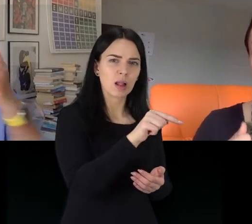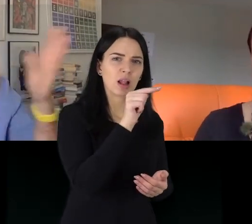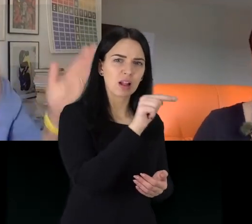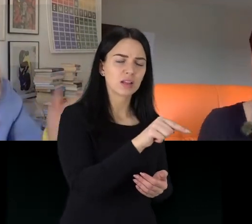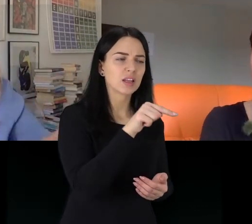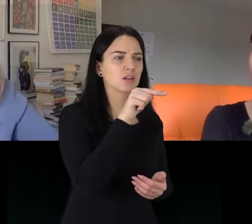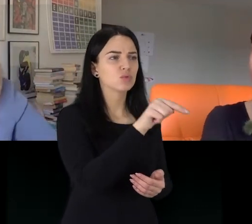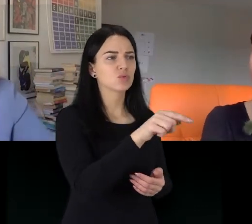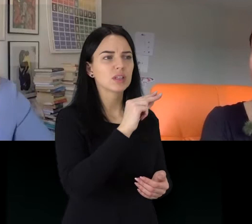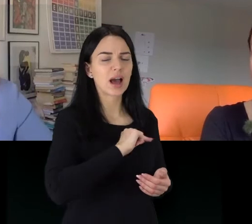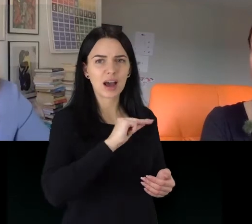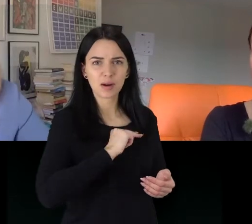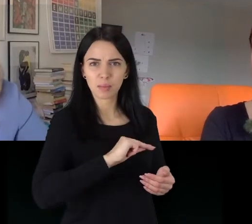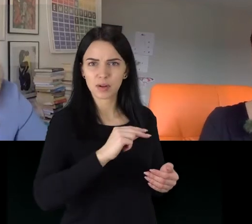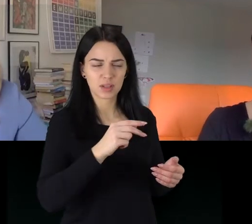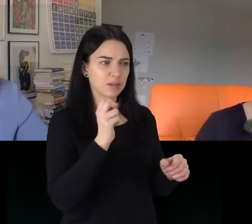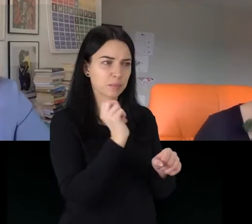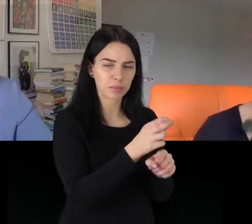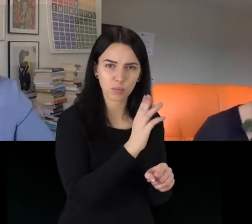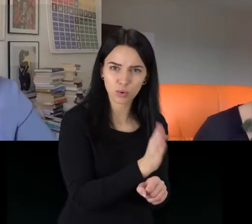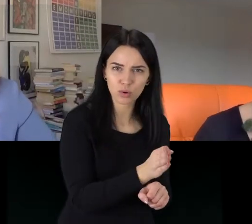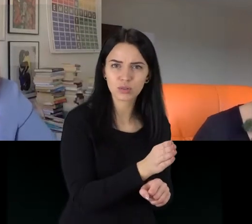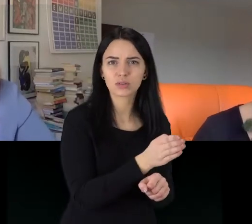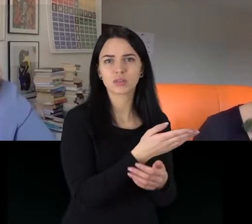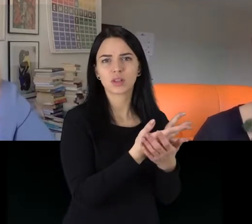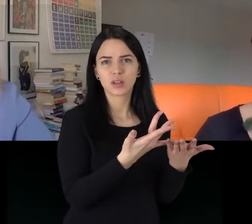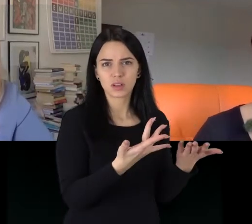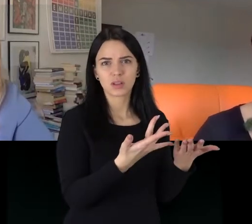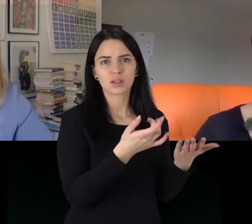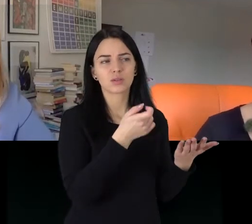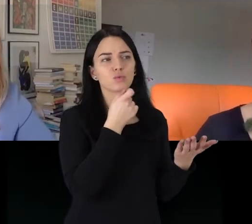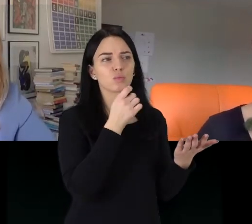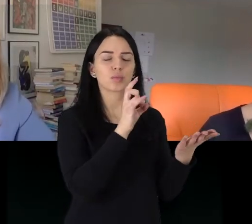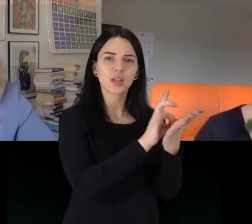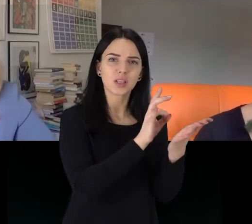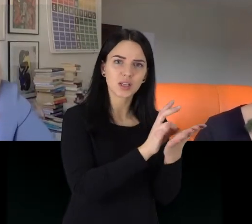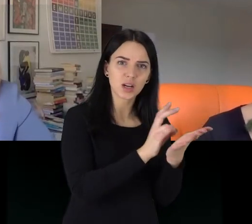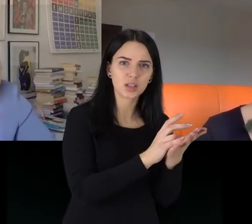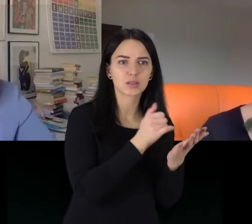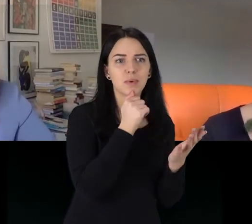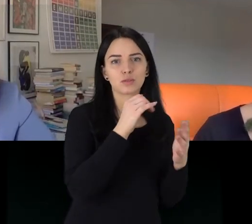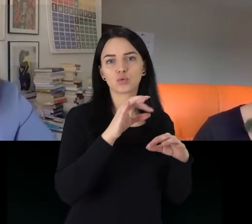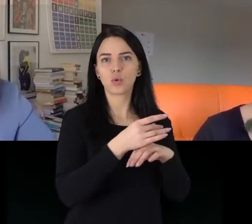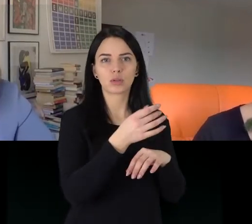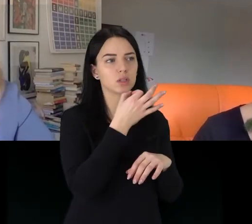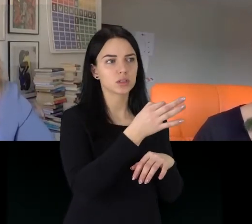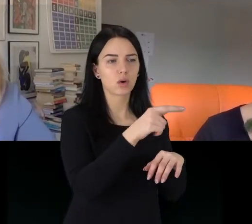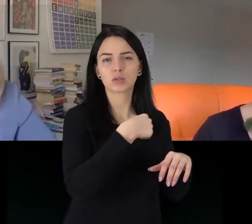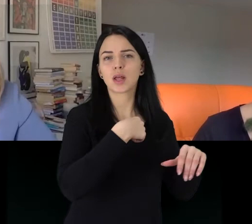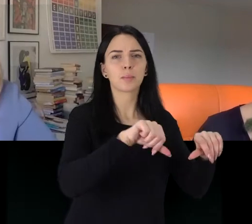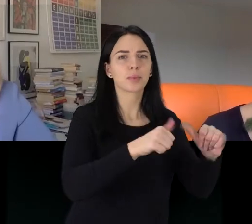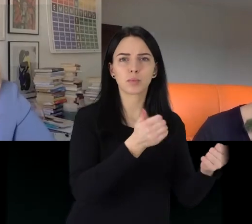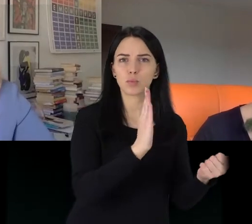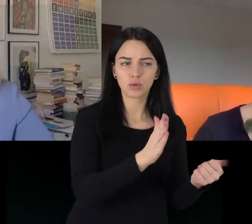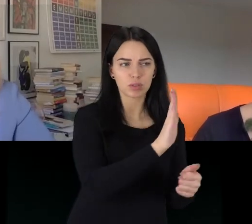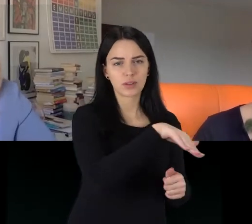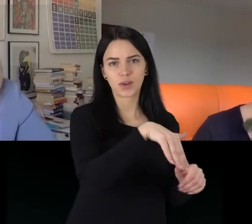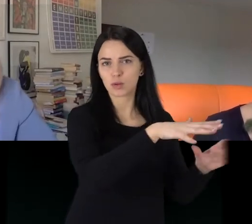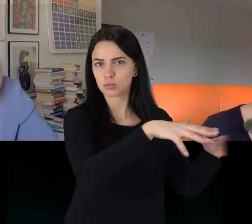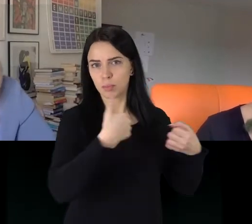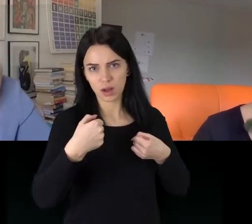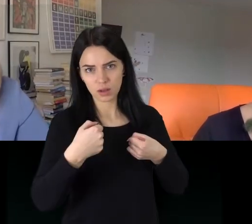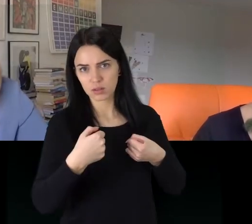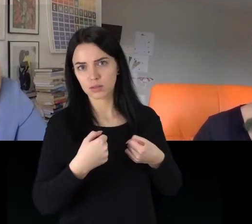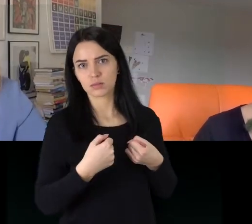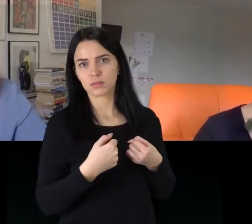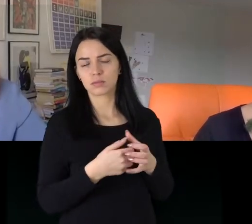ten prarasi darbą, tu, mes jiem grasinam, aš ten išsiskirsiu, dažnai sakom, ar ne, ten atimsiu vaikus, nu ten aš nežinau,